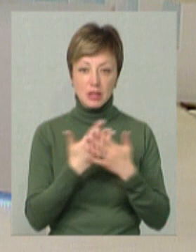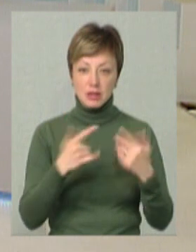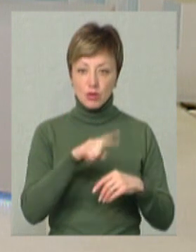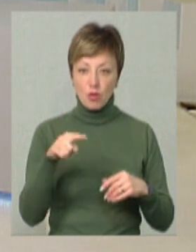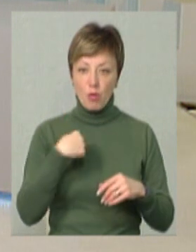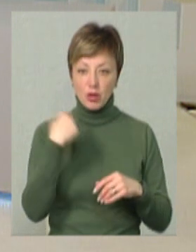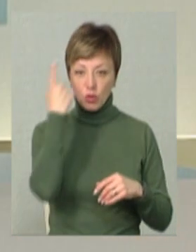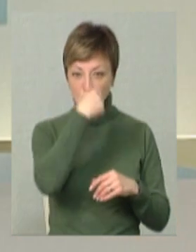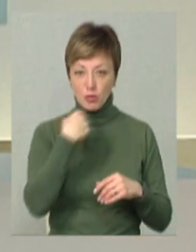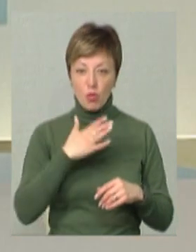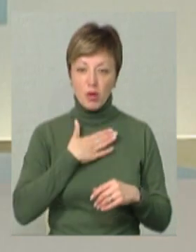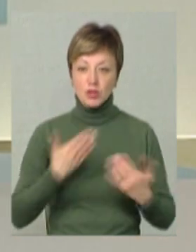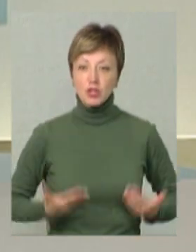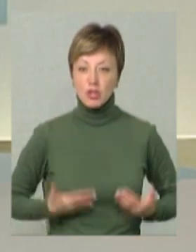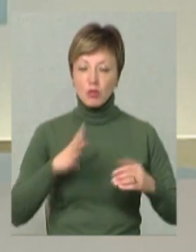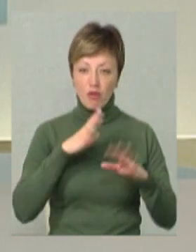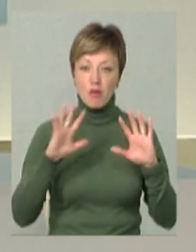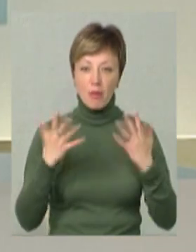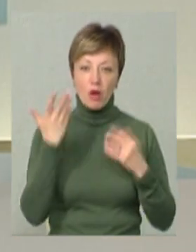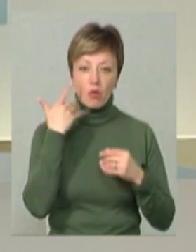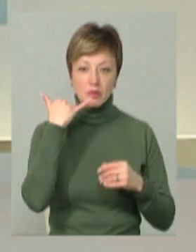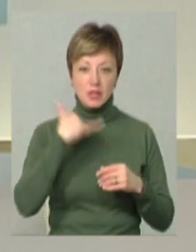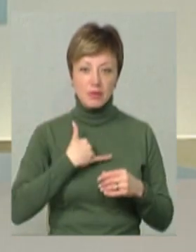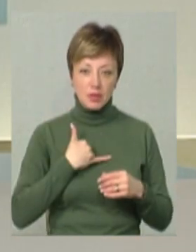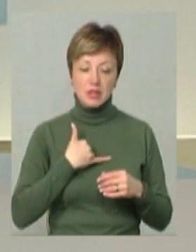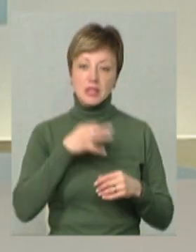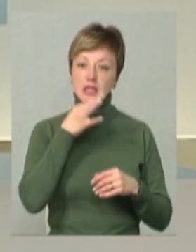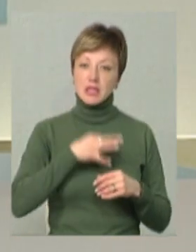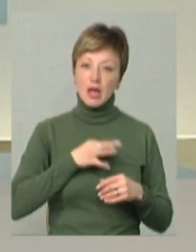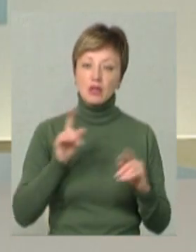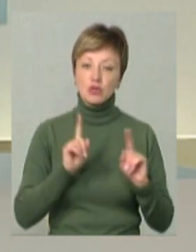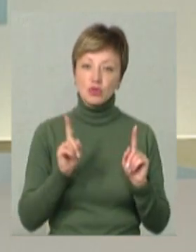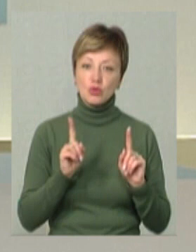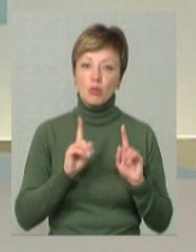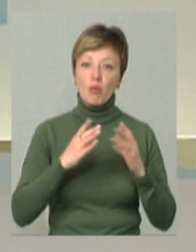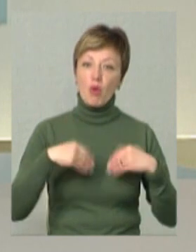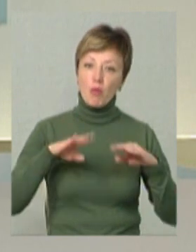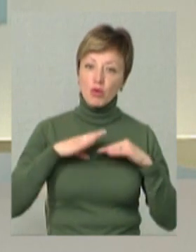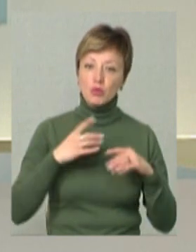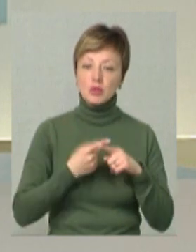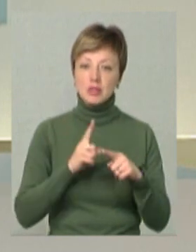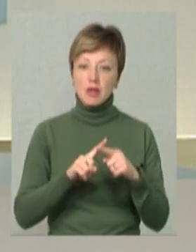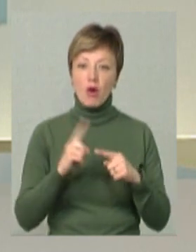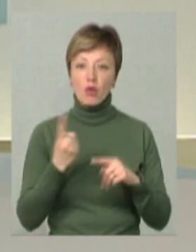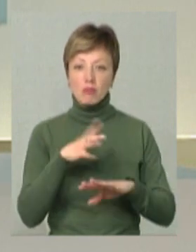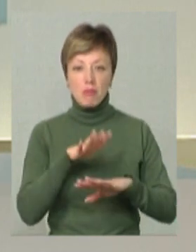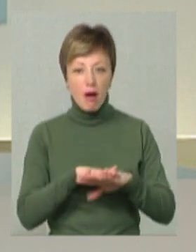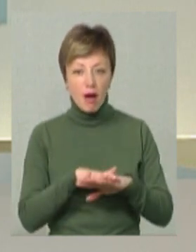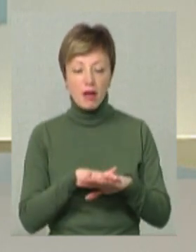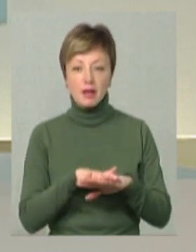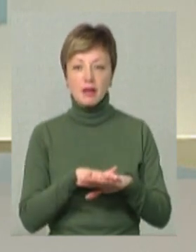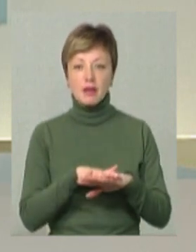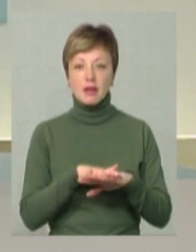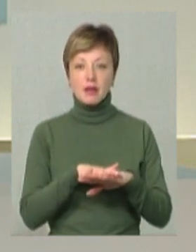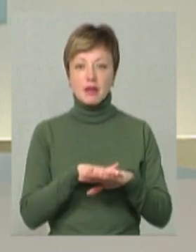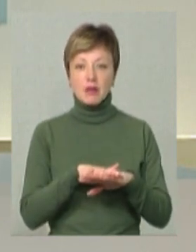мене особисто в моєму житті був такий випадок, коли мені зателефонували, сказали, що пропонують, що це один з банків,